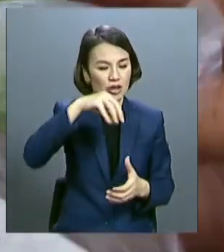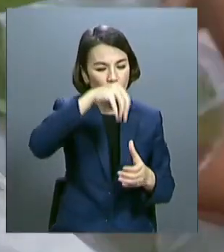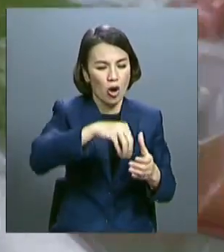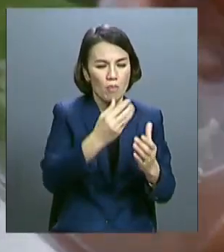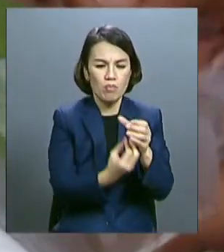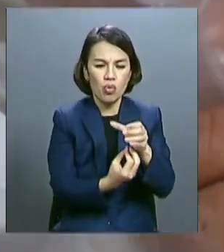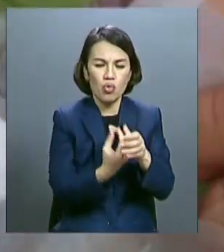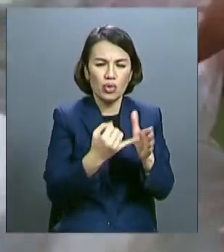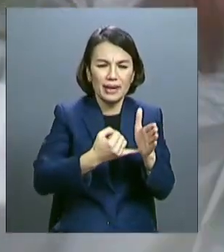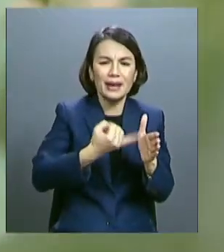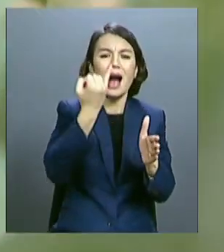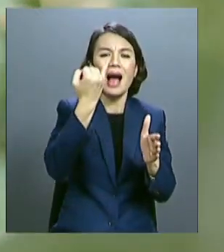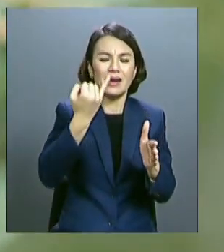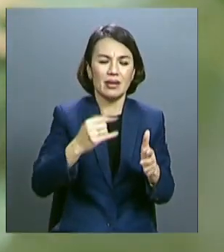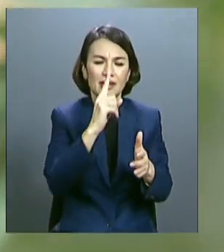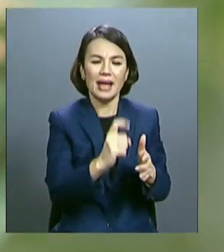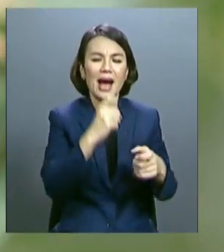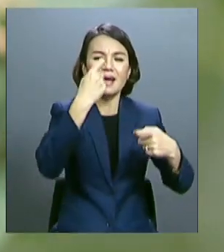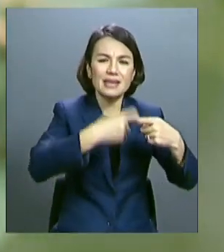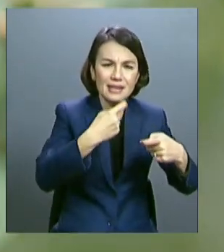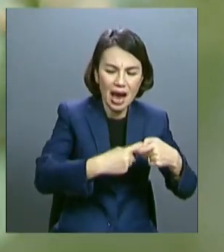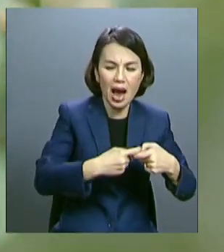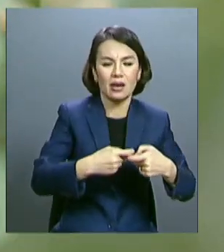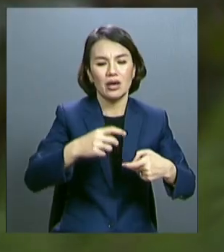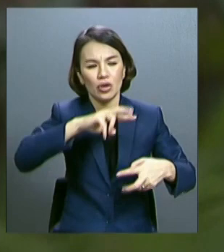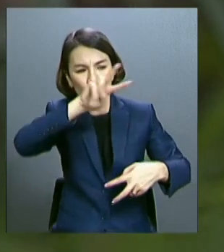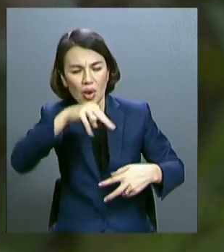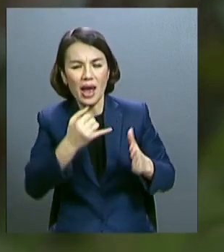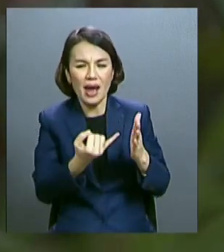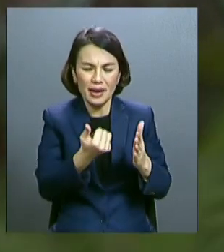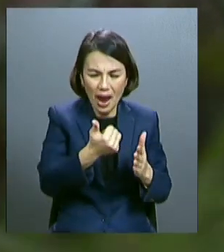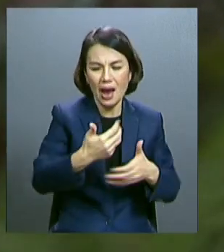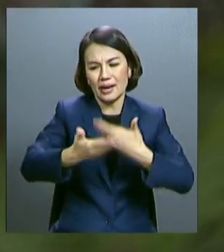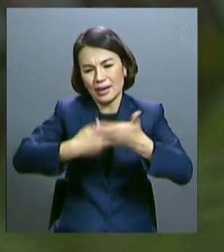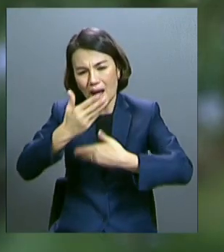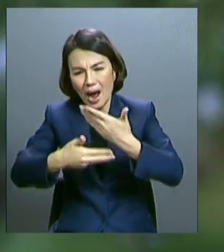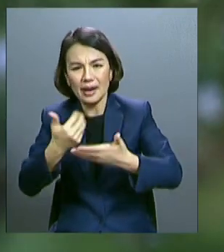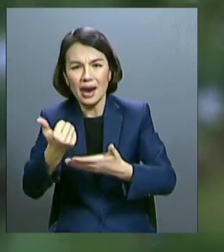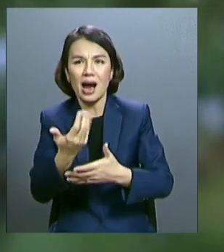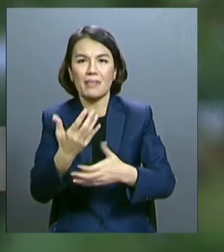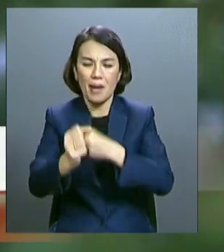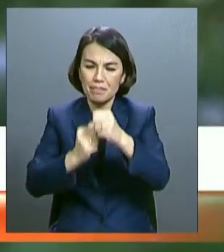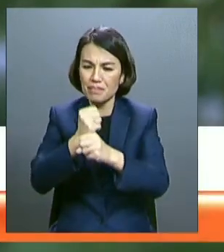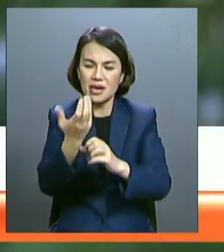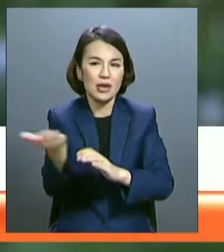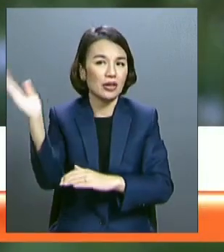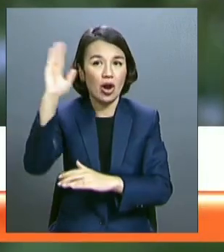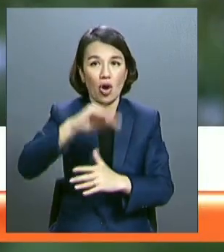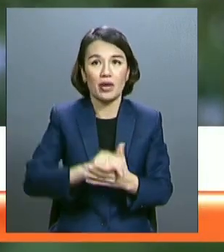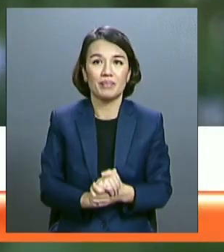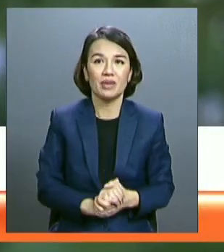ากดูแลลำบากตลาดดีตลอดปี การที่จะมาเป็นสวนฝรั่งกิมจูเนี่ย